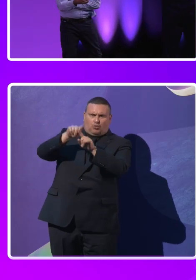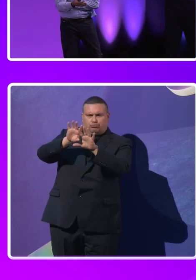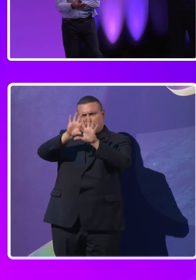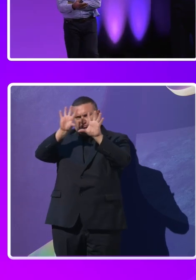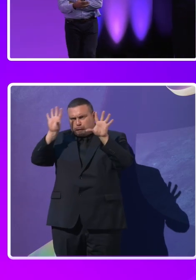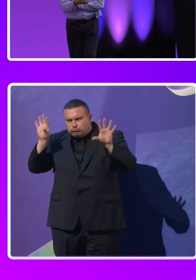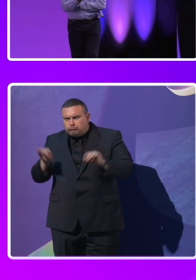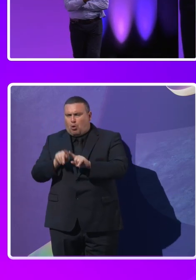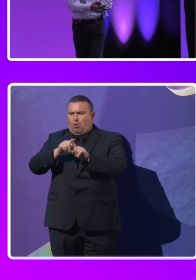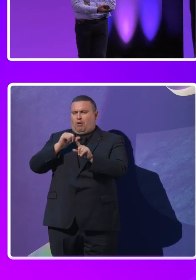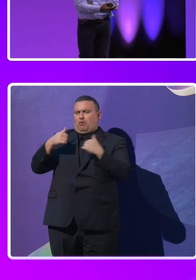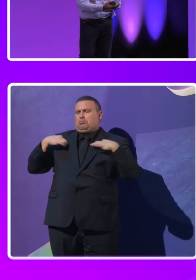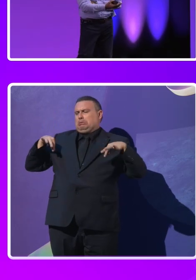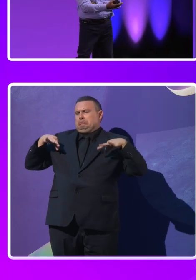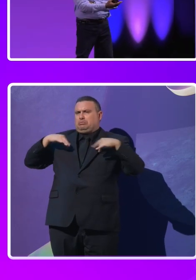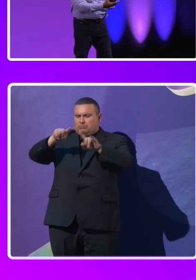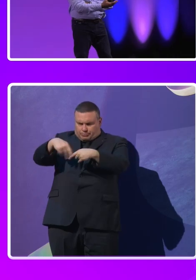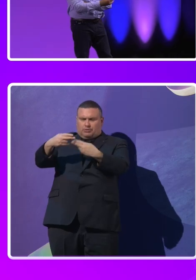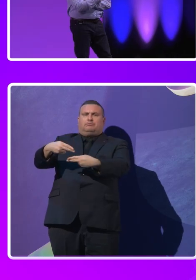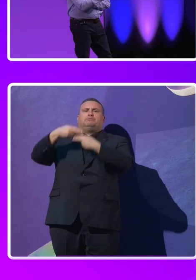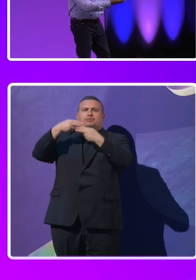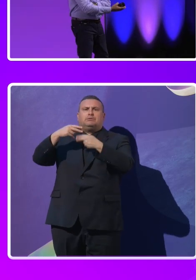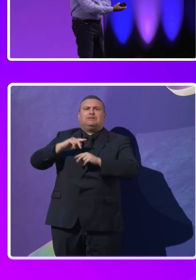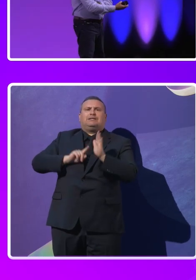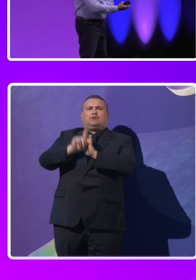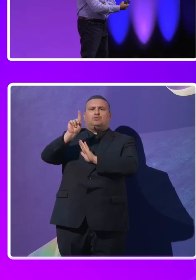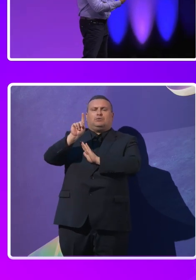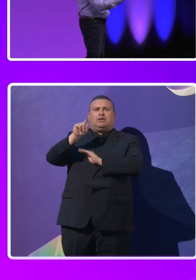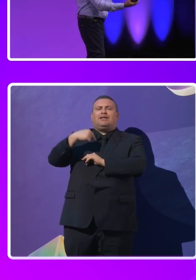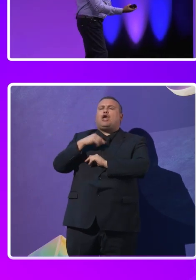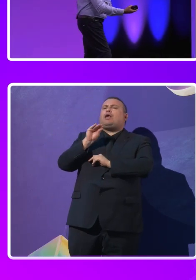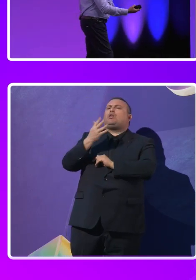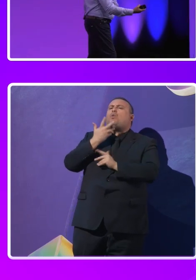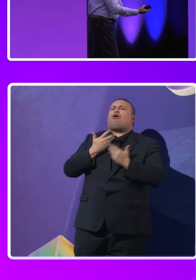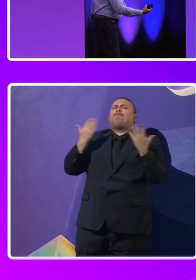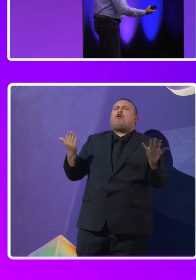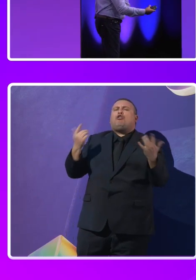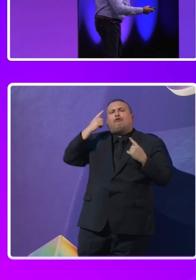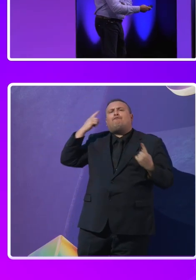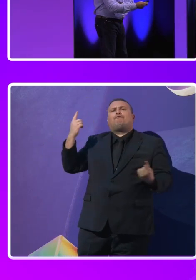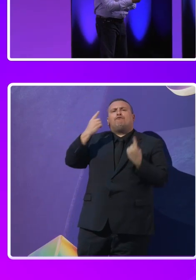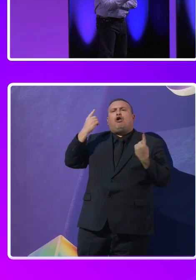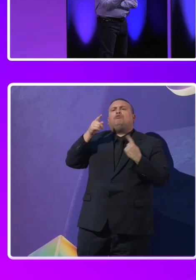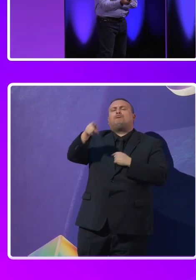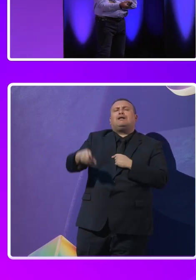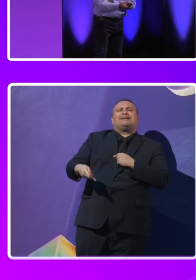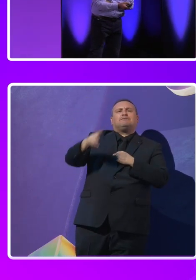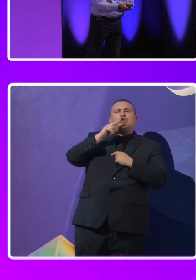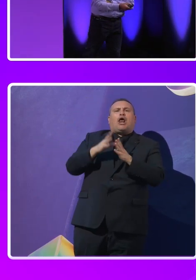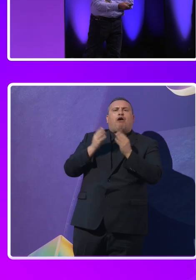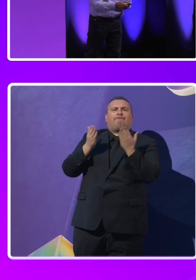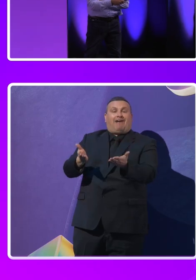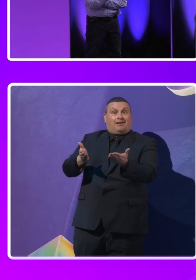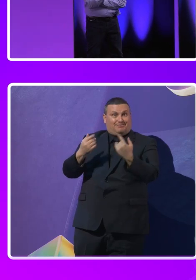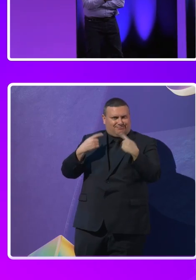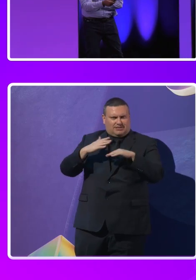voi diciamo non interessa per farvi ottenere il vostro risultato Quindi voi raccontate quello che volete e questi oggetti lo faranno Ok avete visto degli